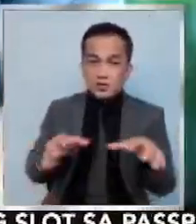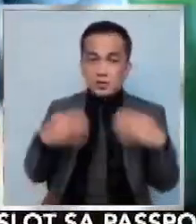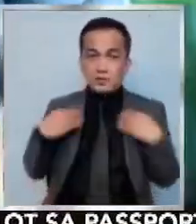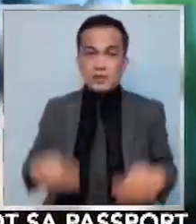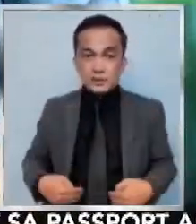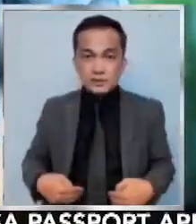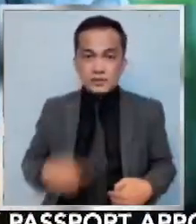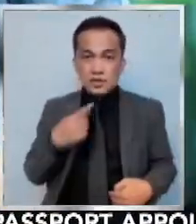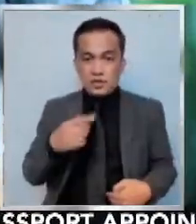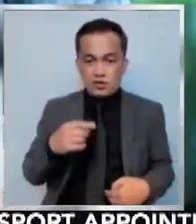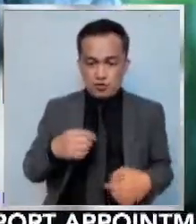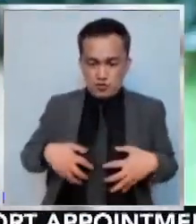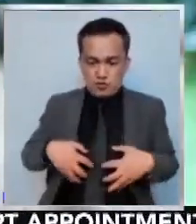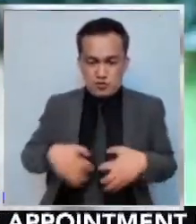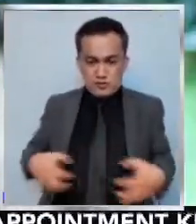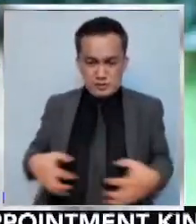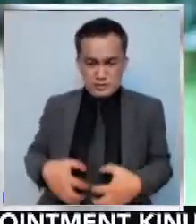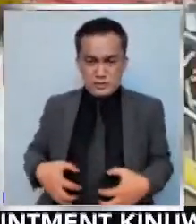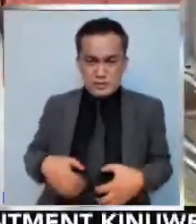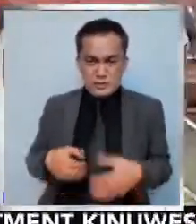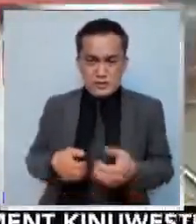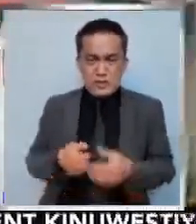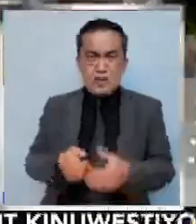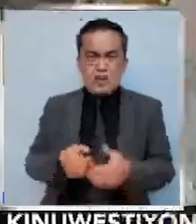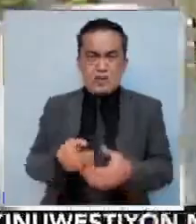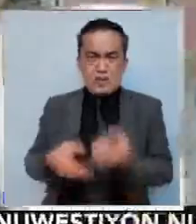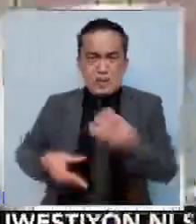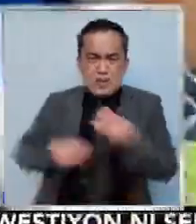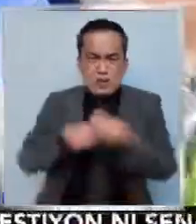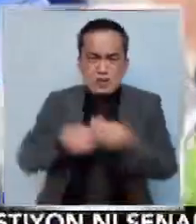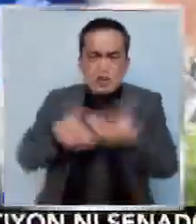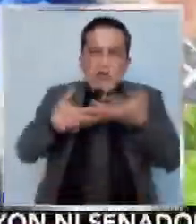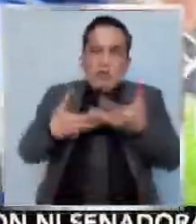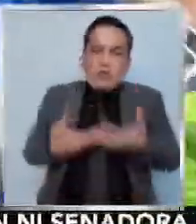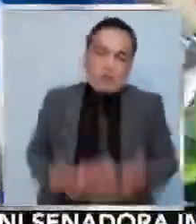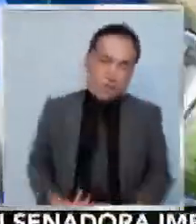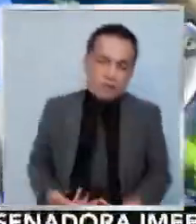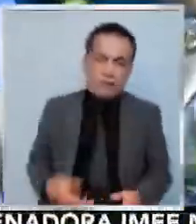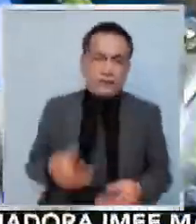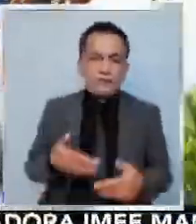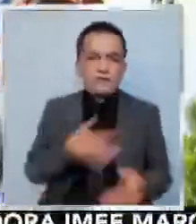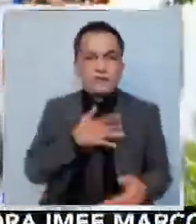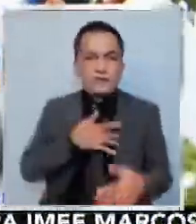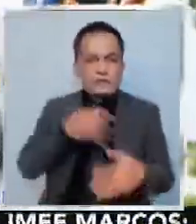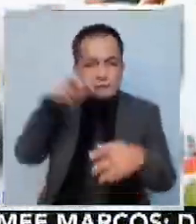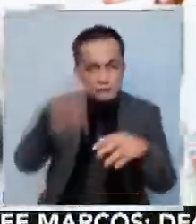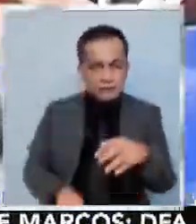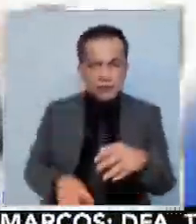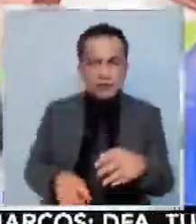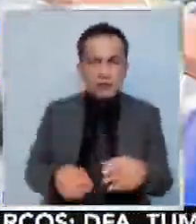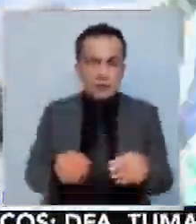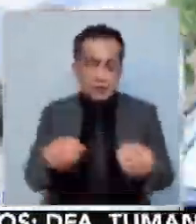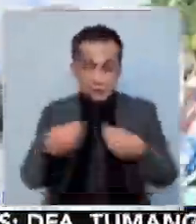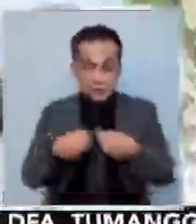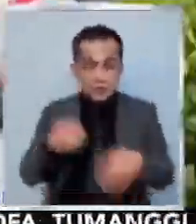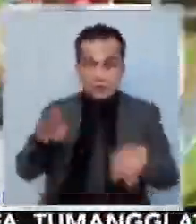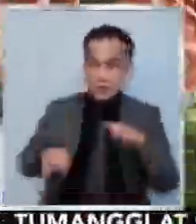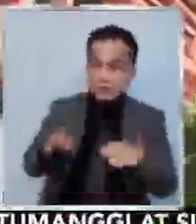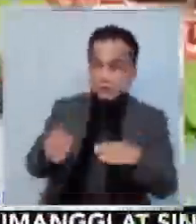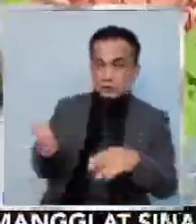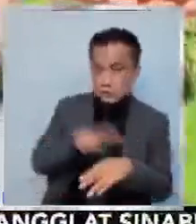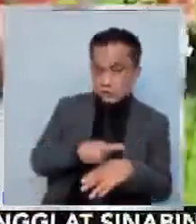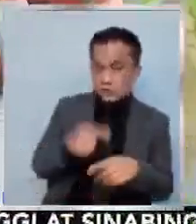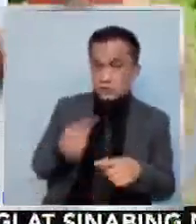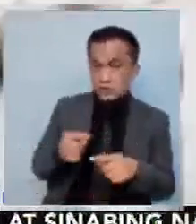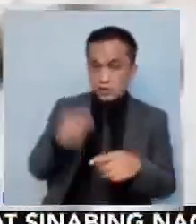organ na nag-contribute sa free fall floating sensation. Yan yung vestibular system, yung nagbibigay sa atin ng balance. So pwede siyang ma-confuse sometimes, lalo na